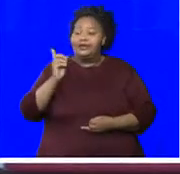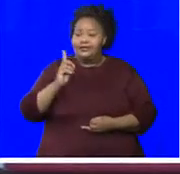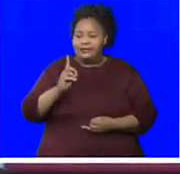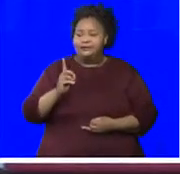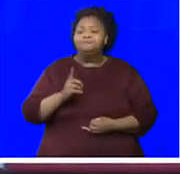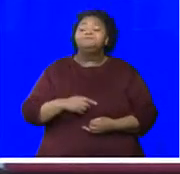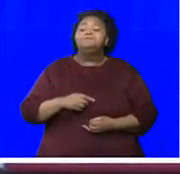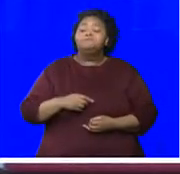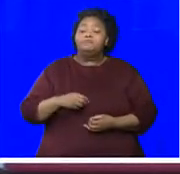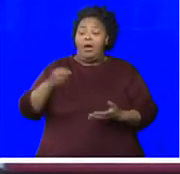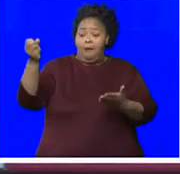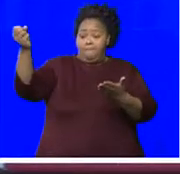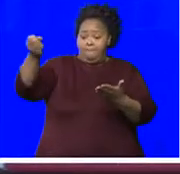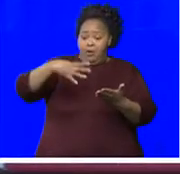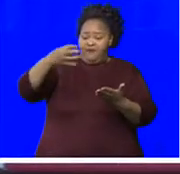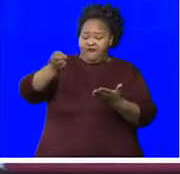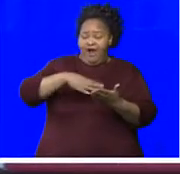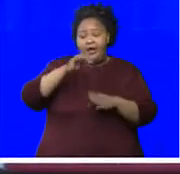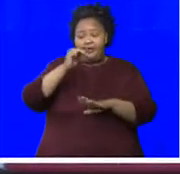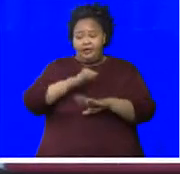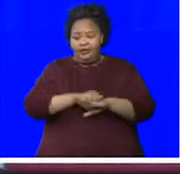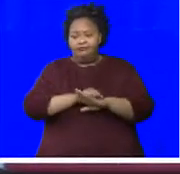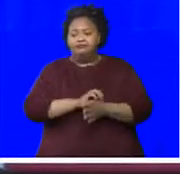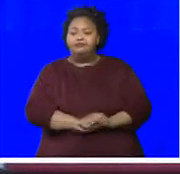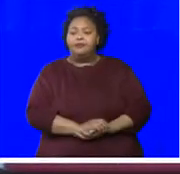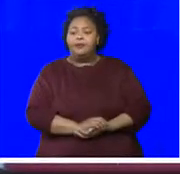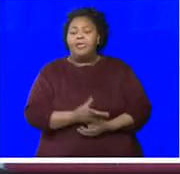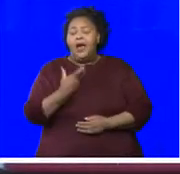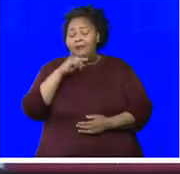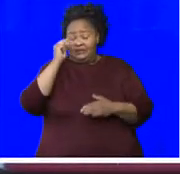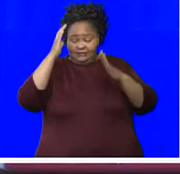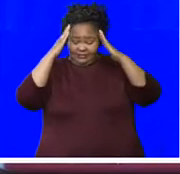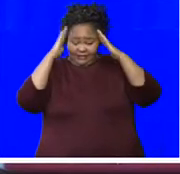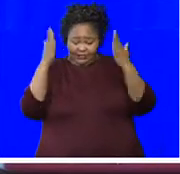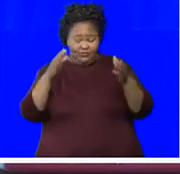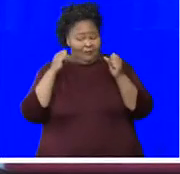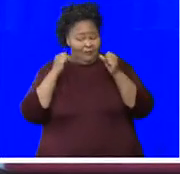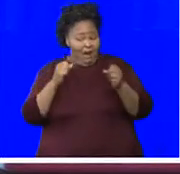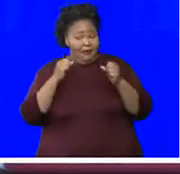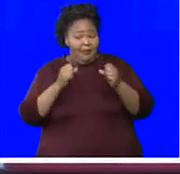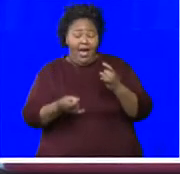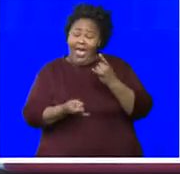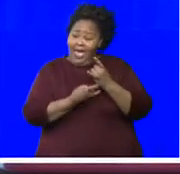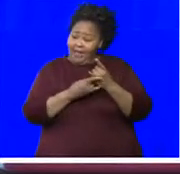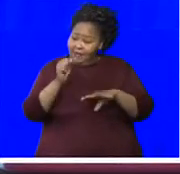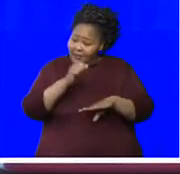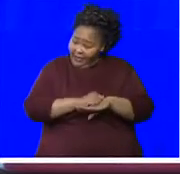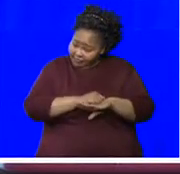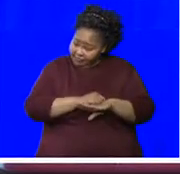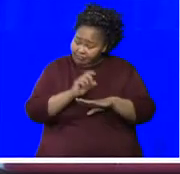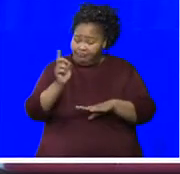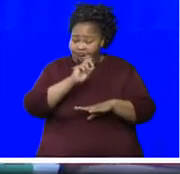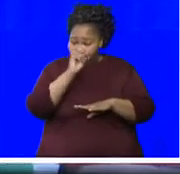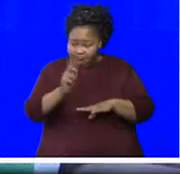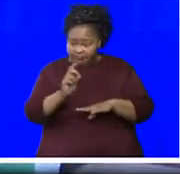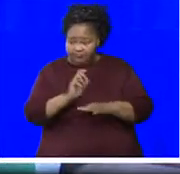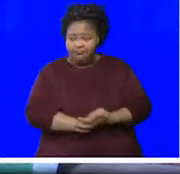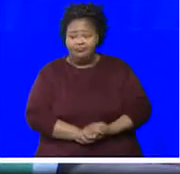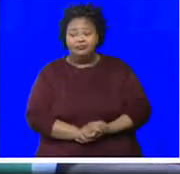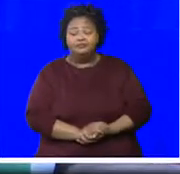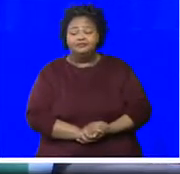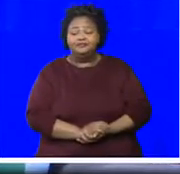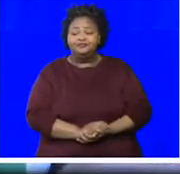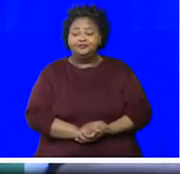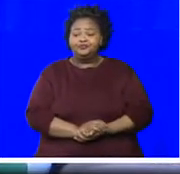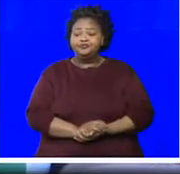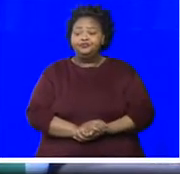ukuthi ayasita so kulukhulu ukuthi sisho ukuthi bantu abachubeke bawathenge. Umphathi